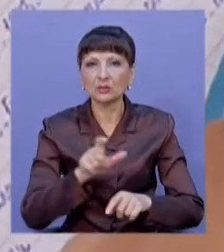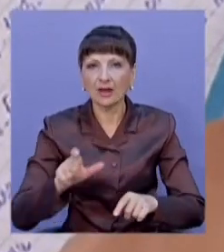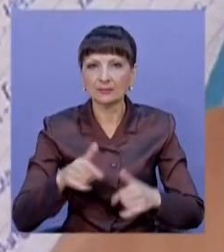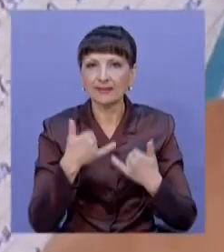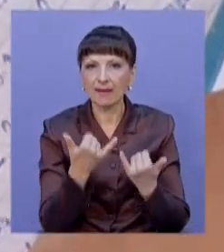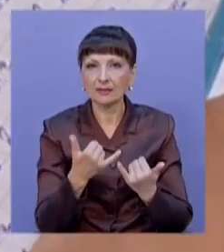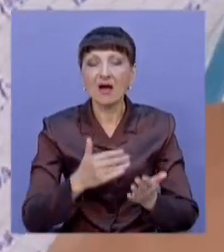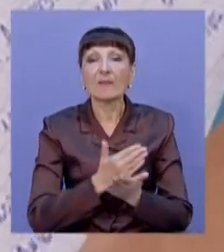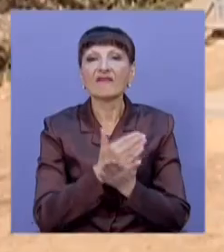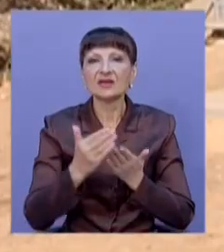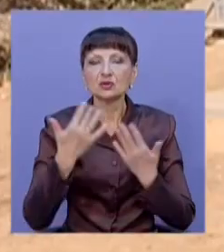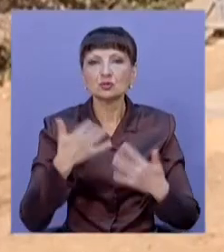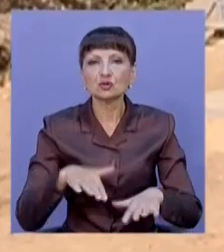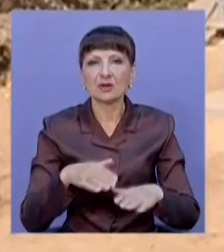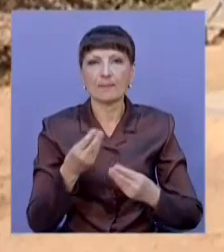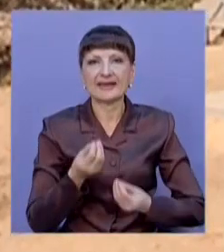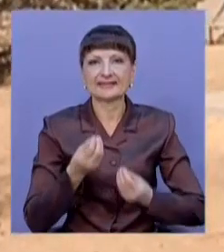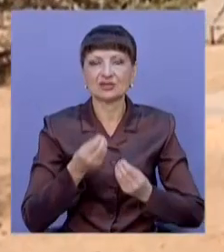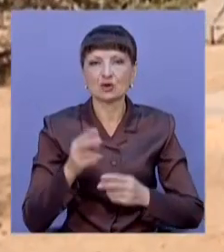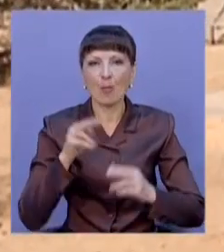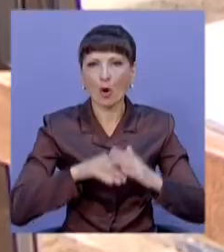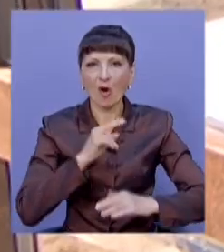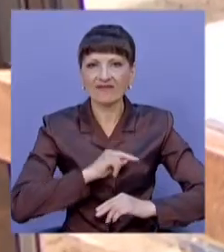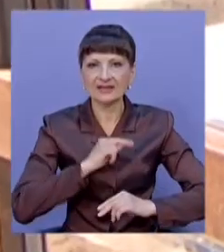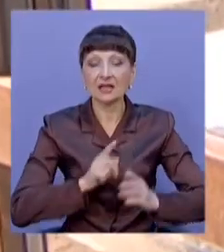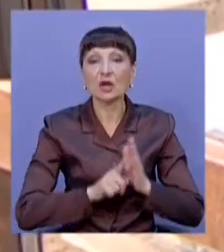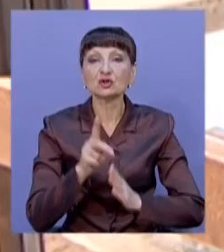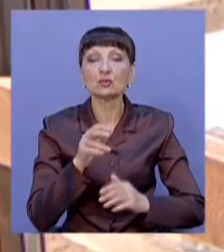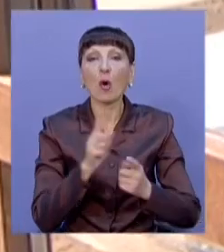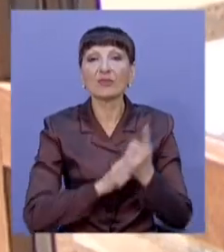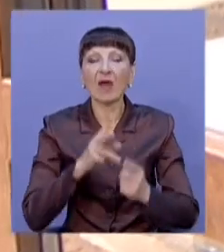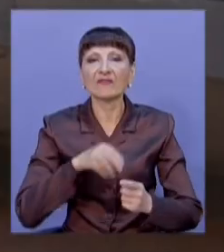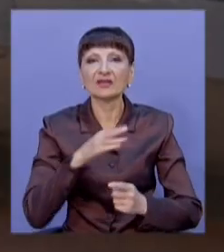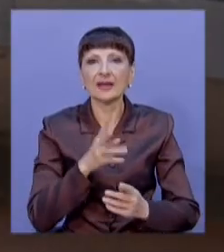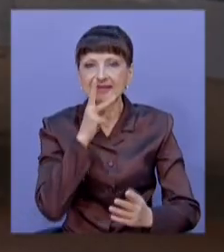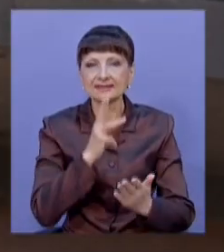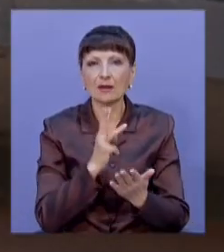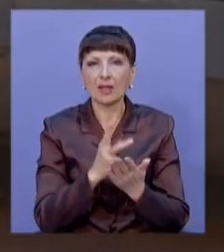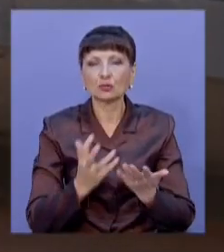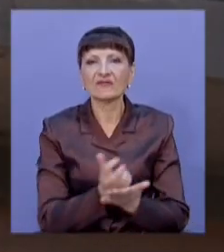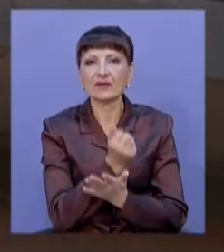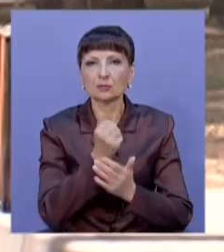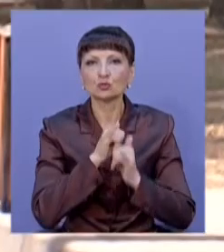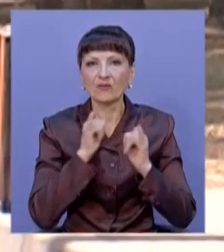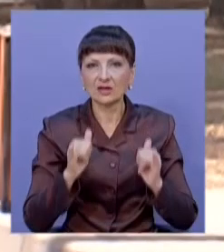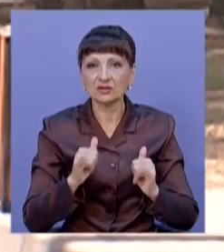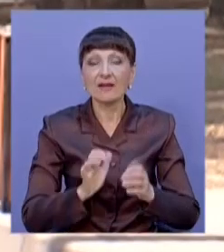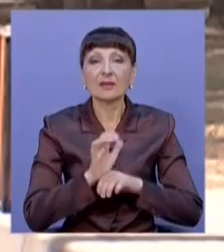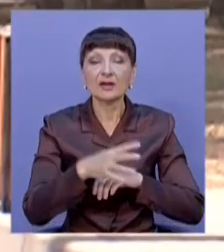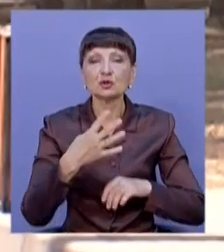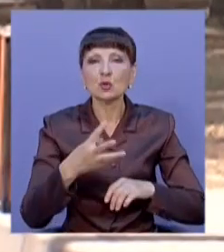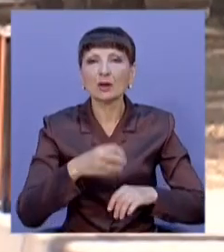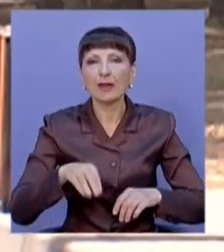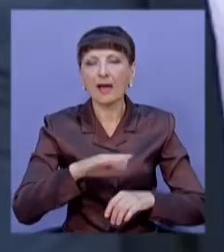этого следует повысить престиж профессии. Начнут обновление МВД с выплат достойных зарплат. На повышение окладов направят порядка 40